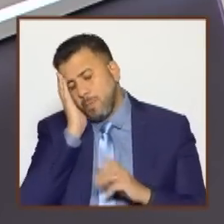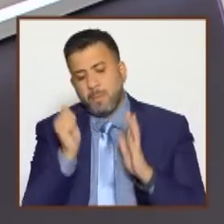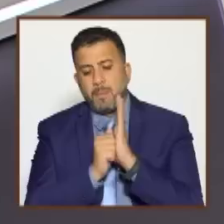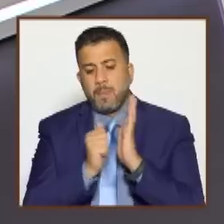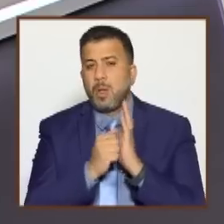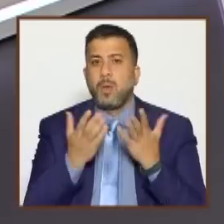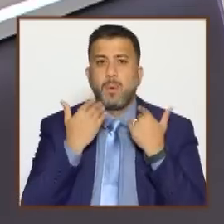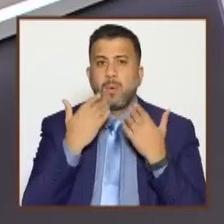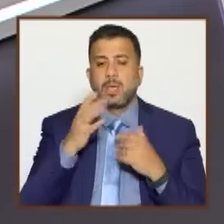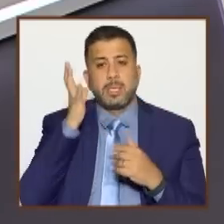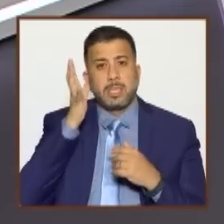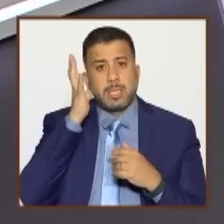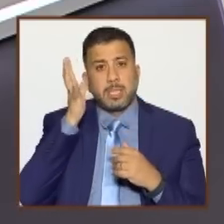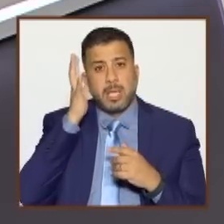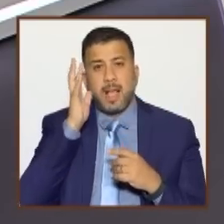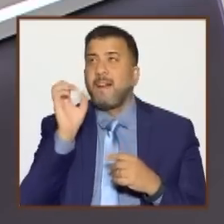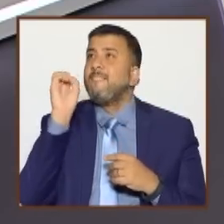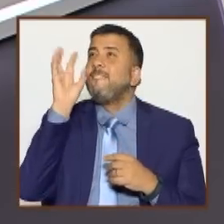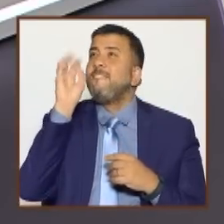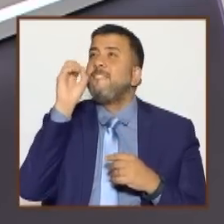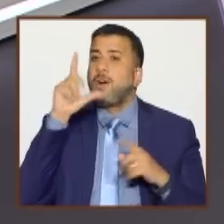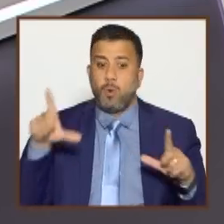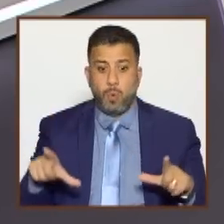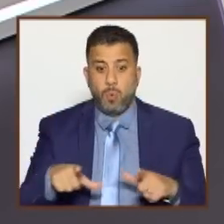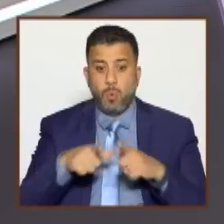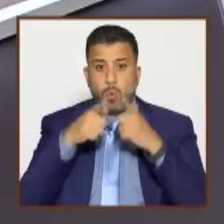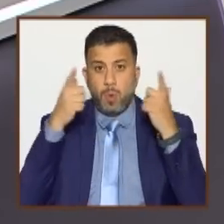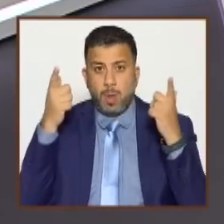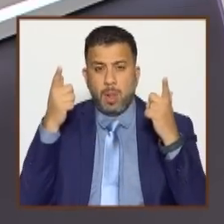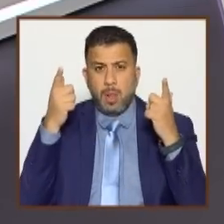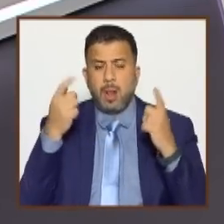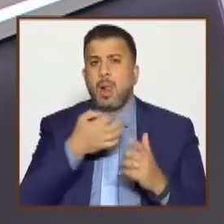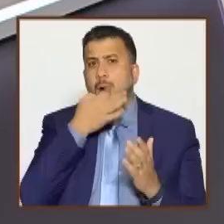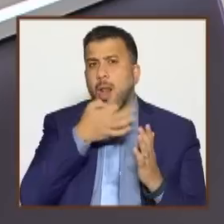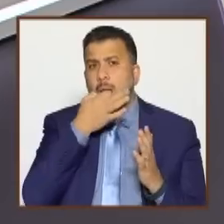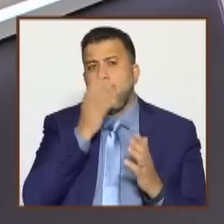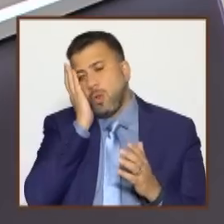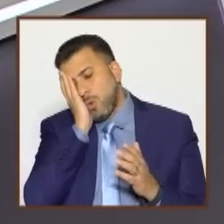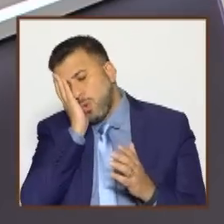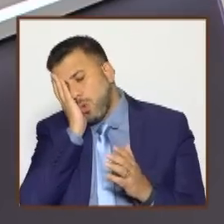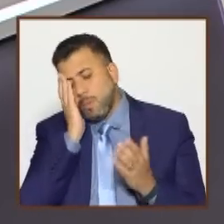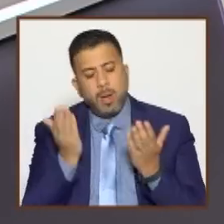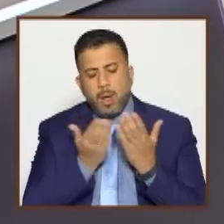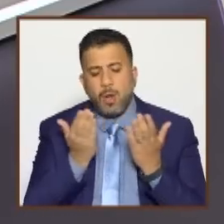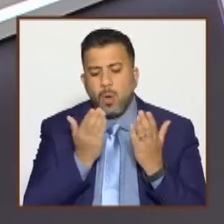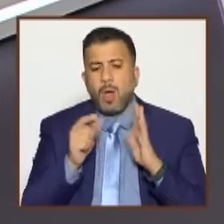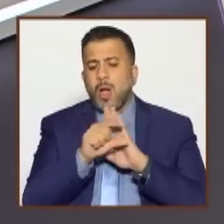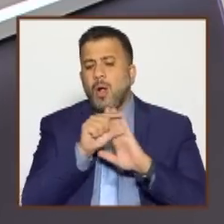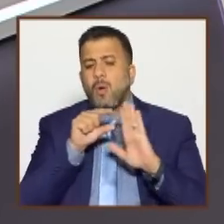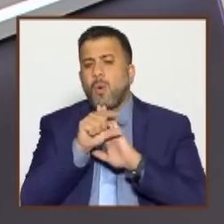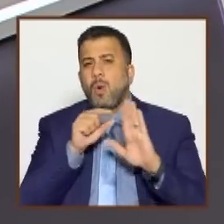أصبح الفجر، صلى الفجر ثم نام، فهل يجوز له أن يأتي مثلا بسورة الملك وقل يا أيها الكافرون وآخر